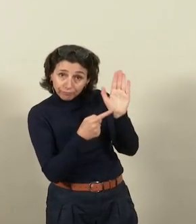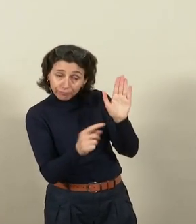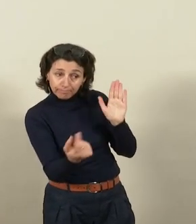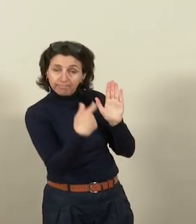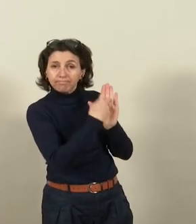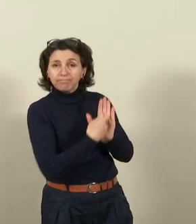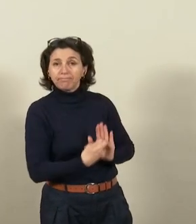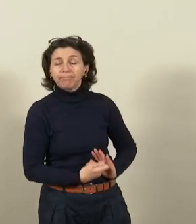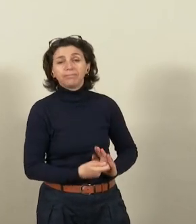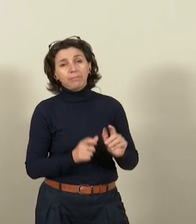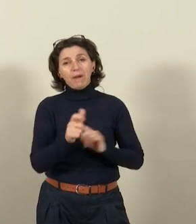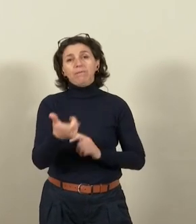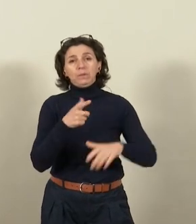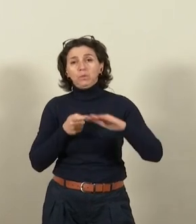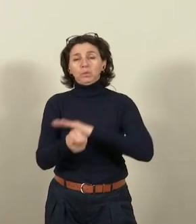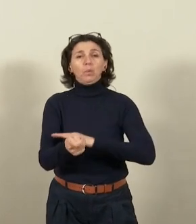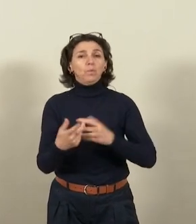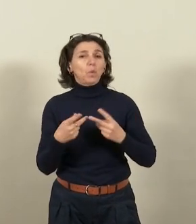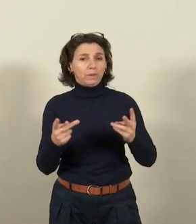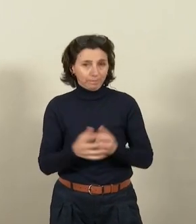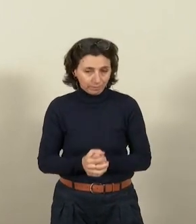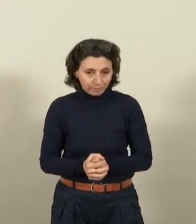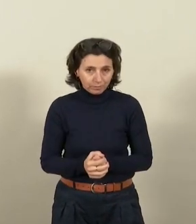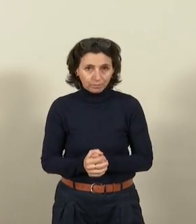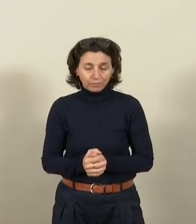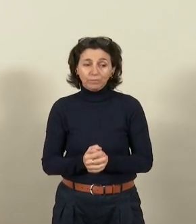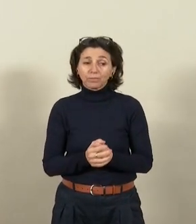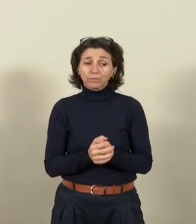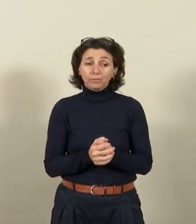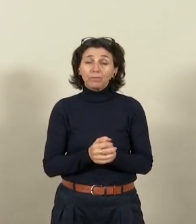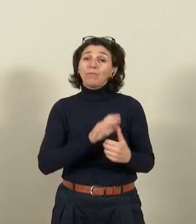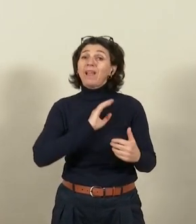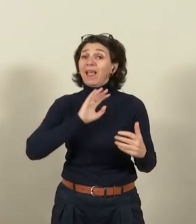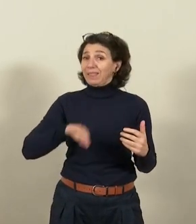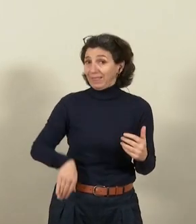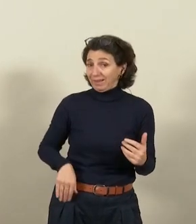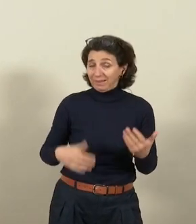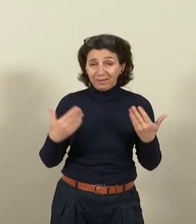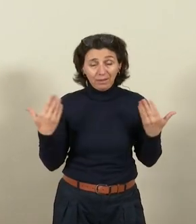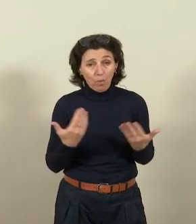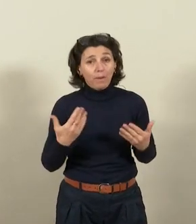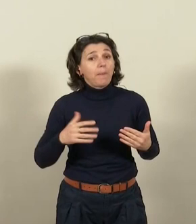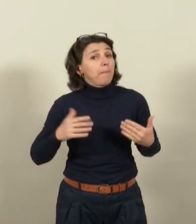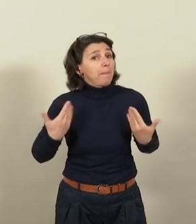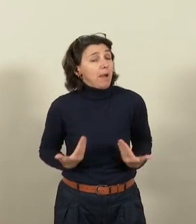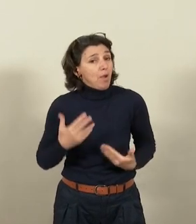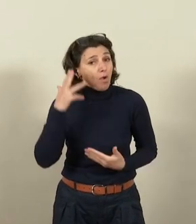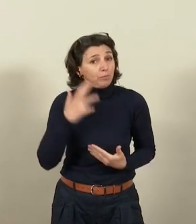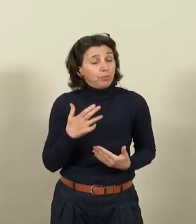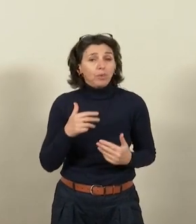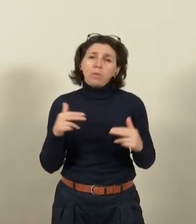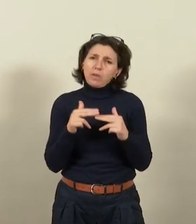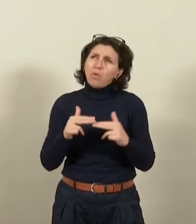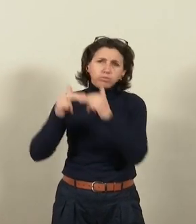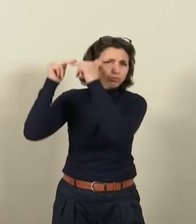qu'elles mettent en œuvre dans leur projet de club enfin dorénavant au titre du haut niveau dans le sport